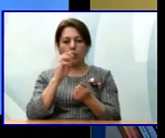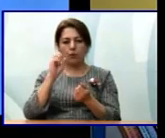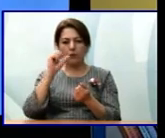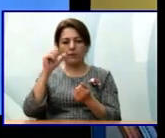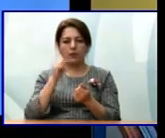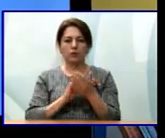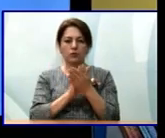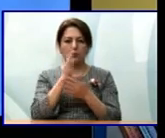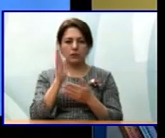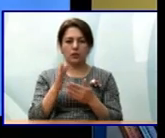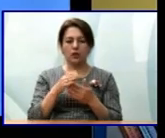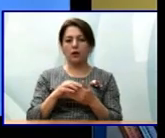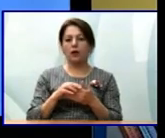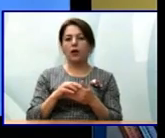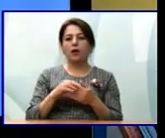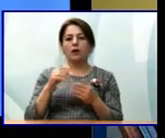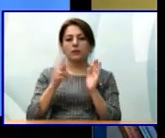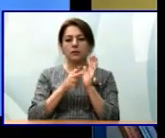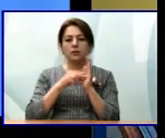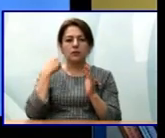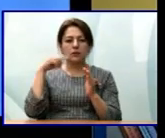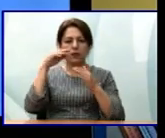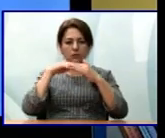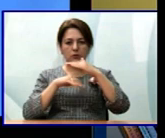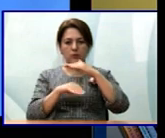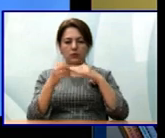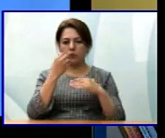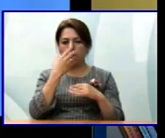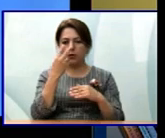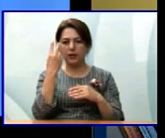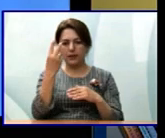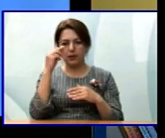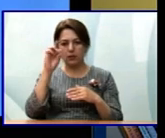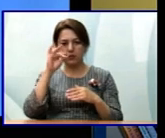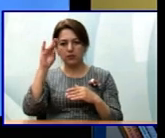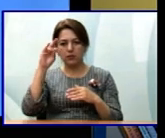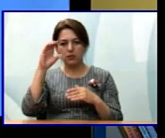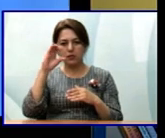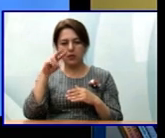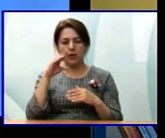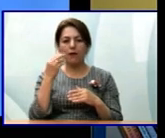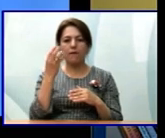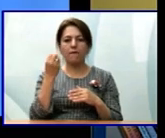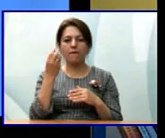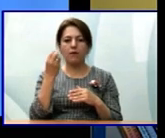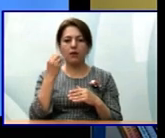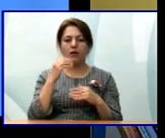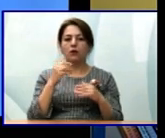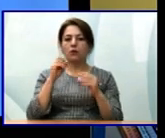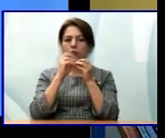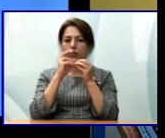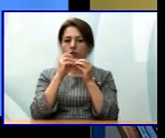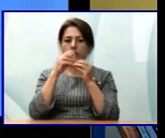o'simliklar. 8-chi raqam ostidagi gullar ikki jinsli va nihoyat 12-chi